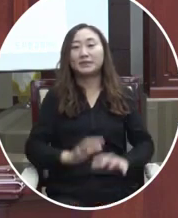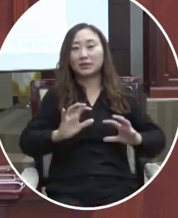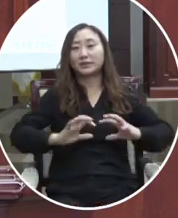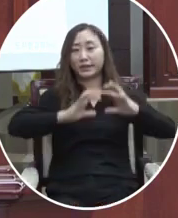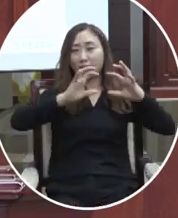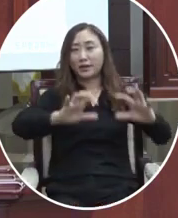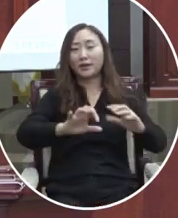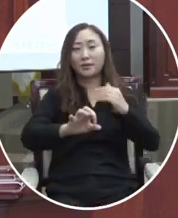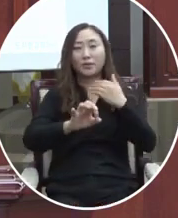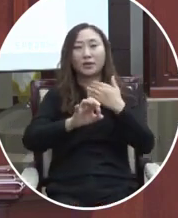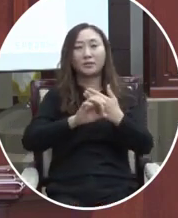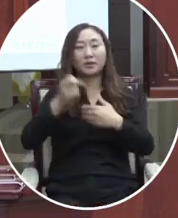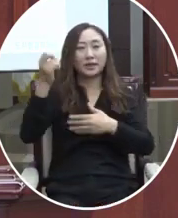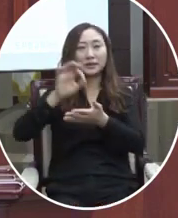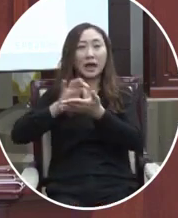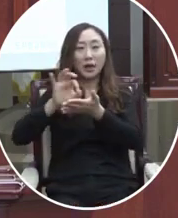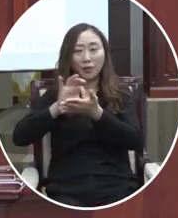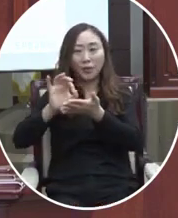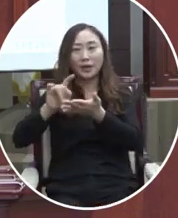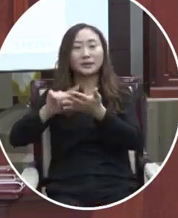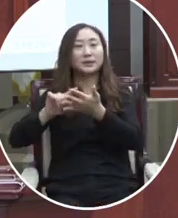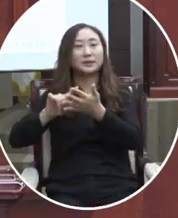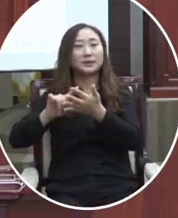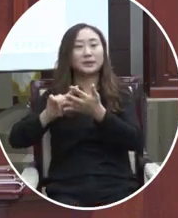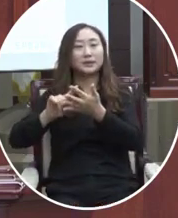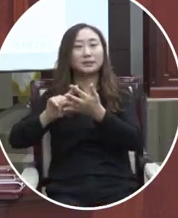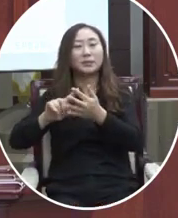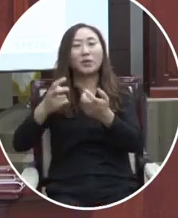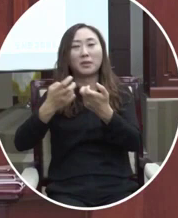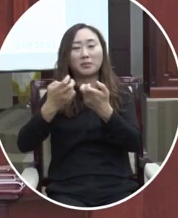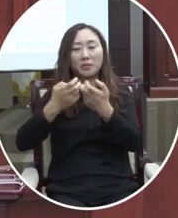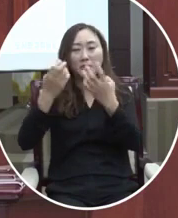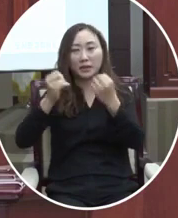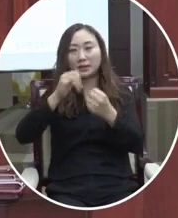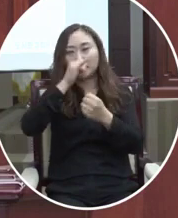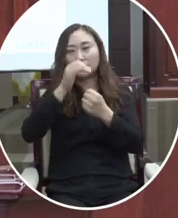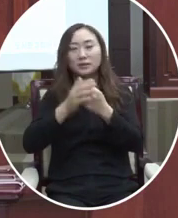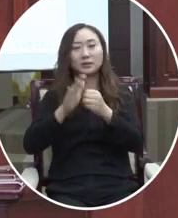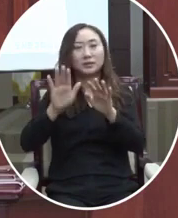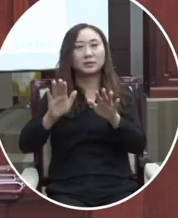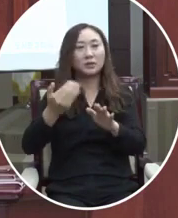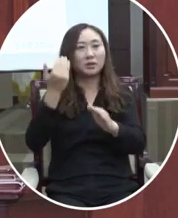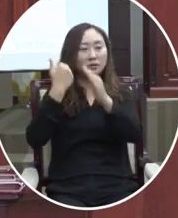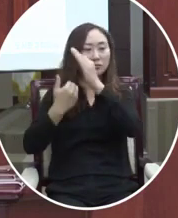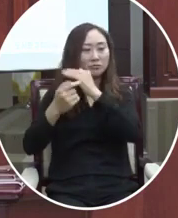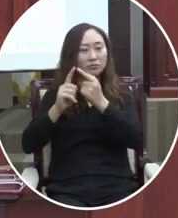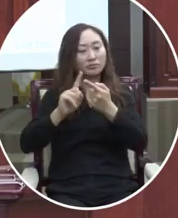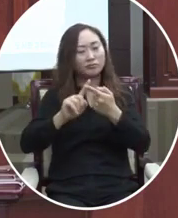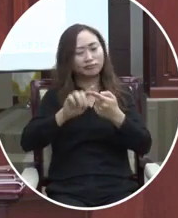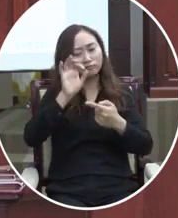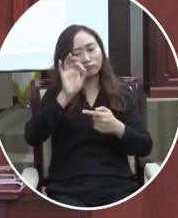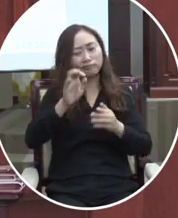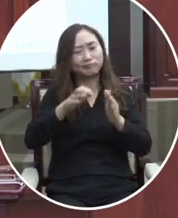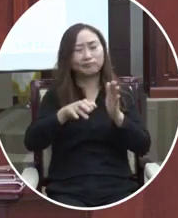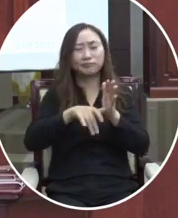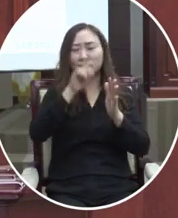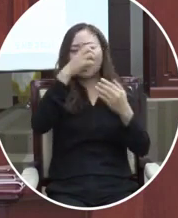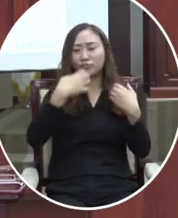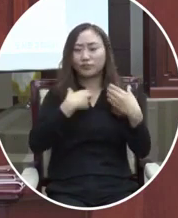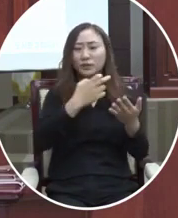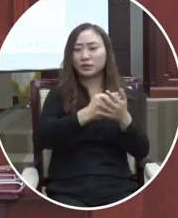세계의 재생에너지 발전 설비 용량이 빠르게 증가하고 있는 상황에서 거꾸로 가는 정부의 재생에너지 정책이